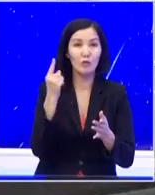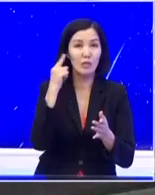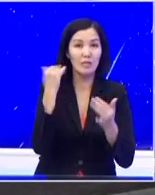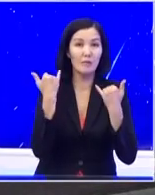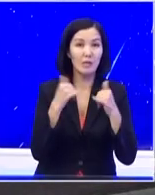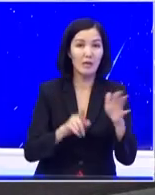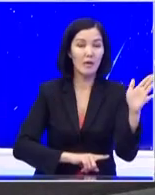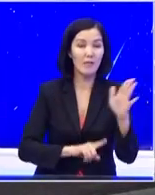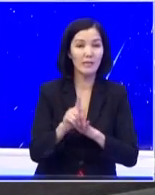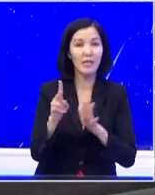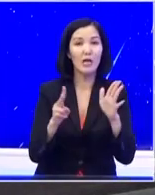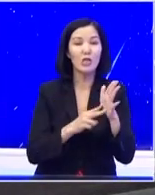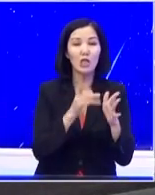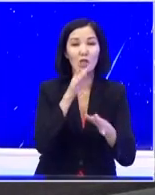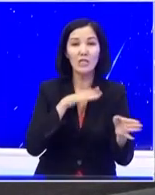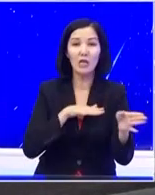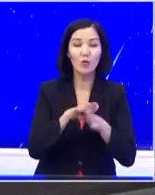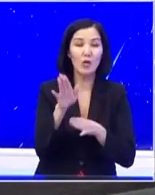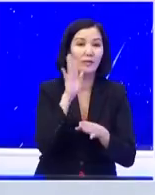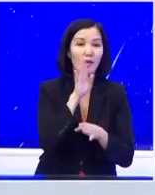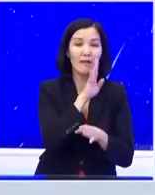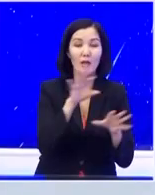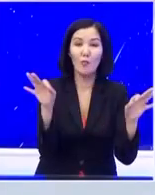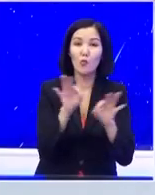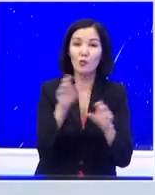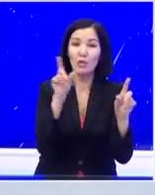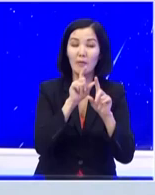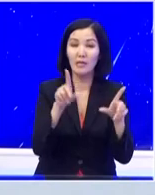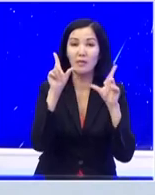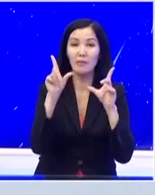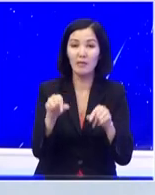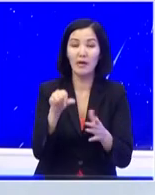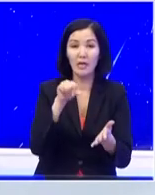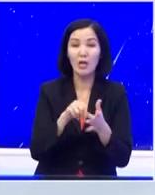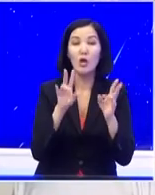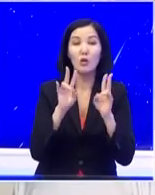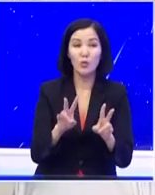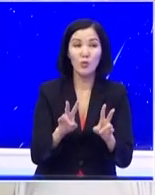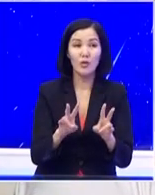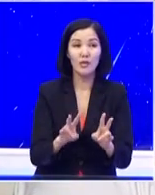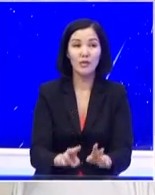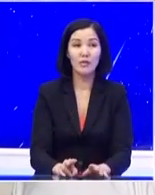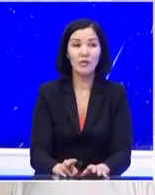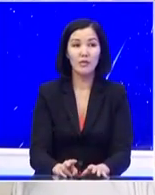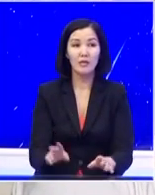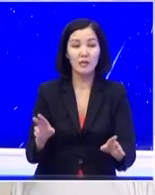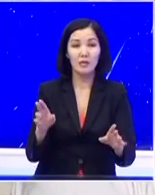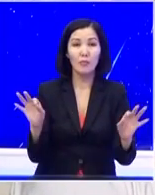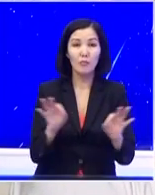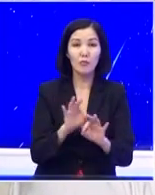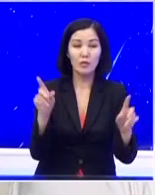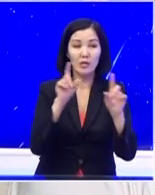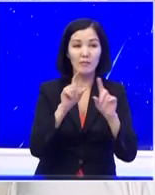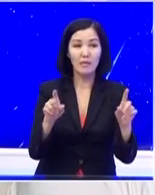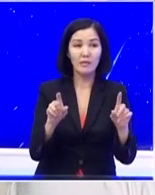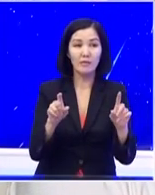таңырқай бастайды. 7 жасқа толғанда атанасы музыка мектебіне бермек болады, алайда... Ол мектепке біз тәртібін білмек,